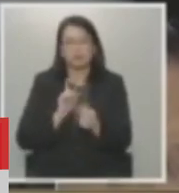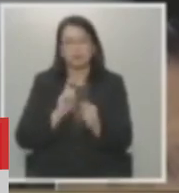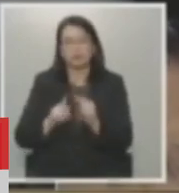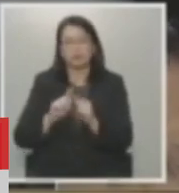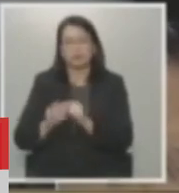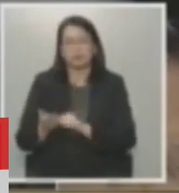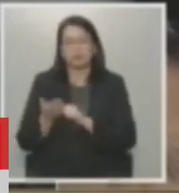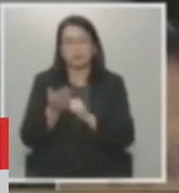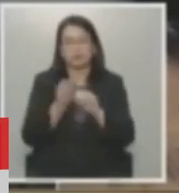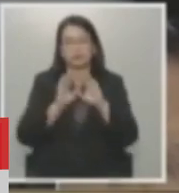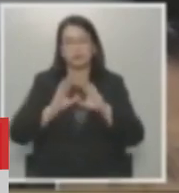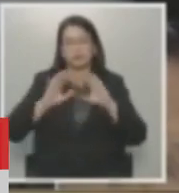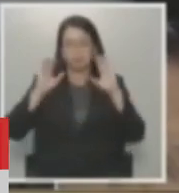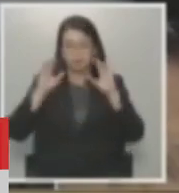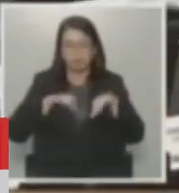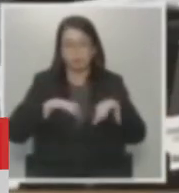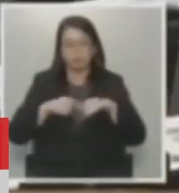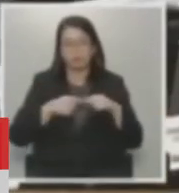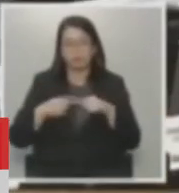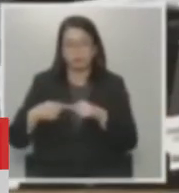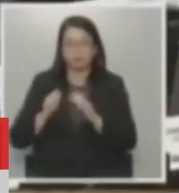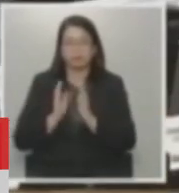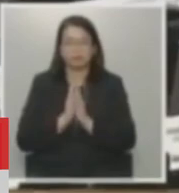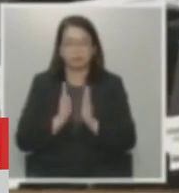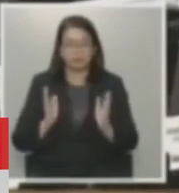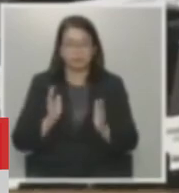รัฐบาลด้วยค่ะขอบพระคุณค่ะ